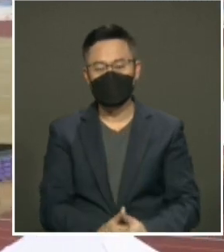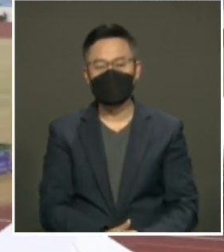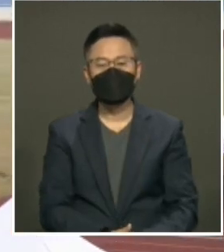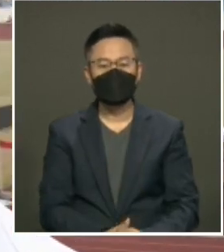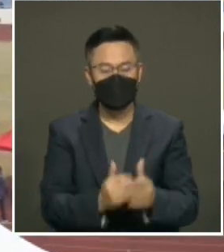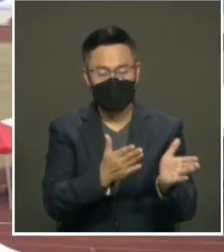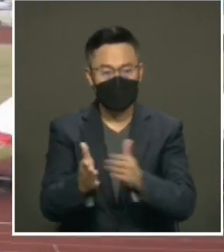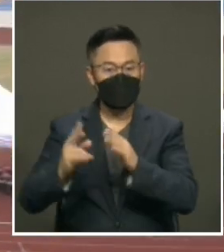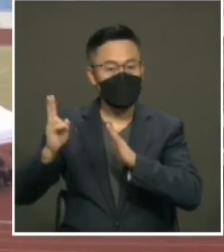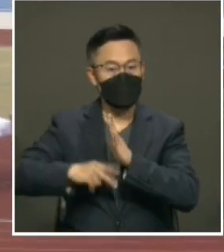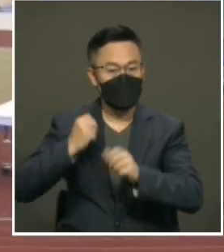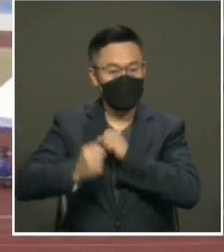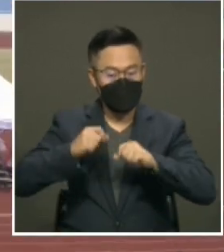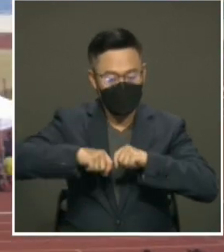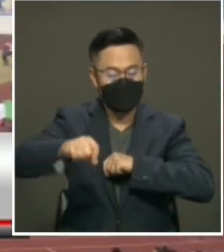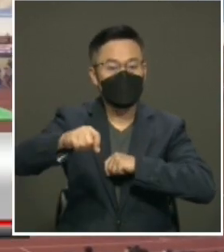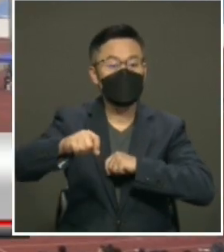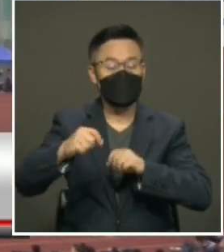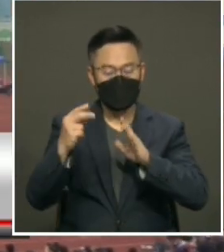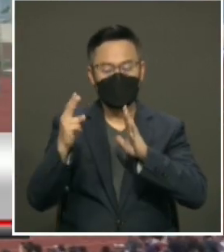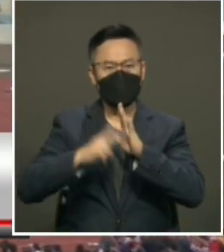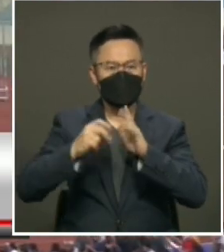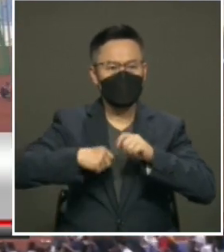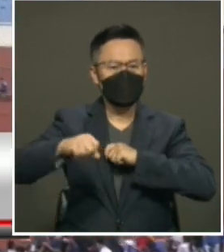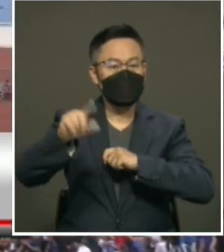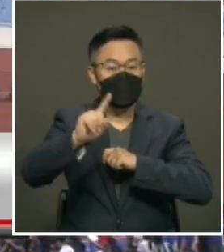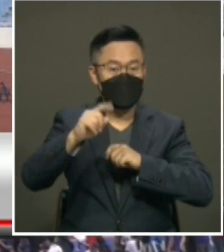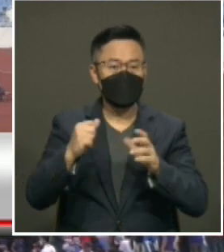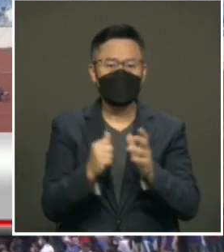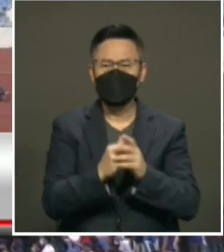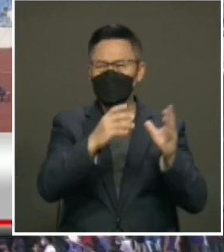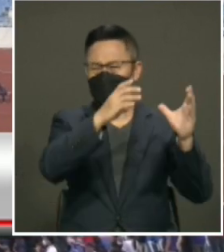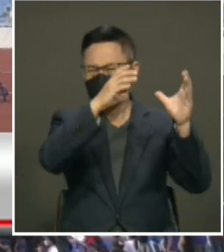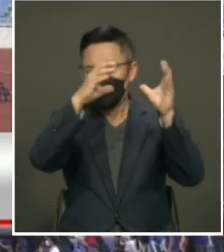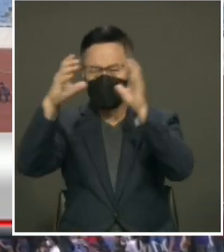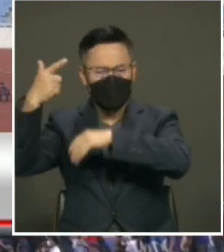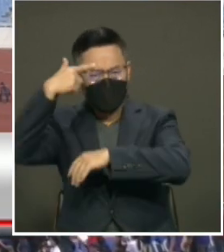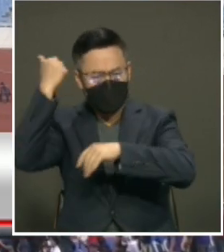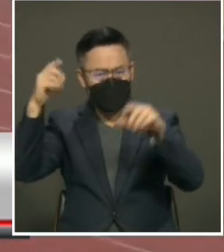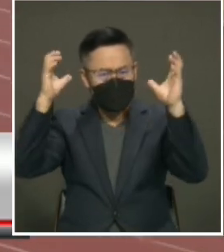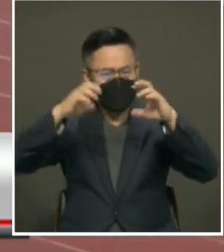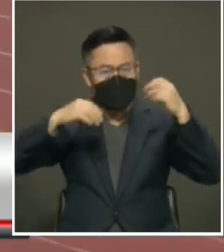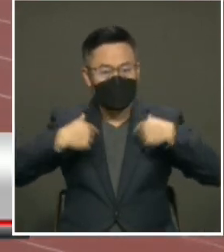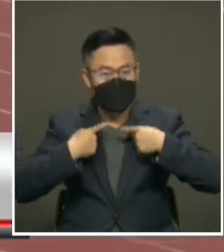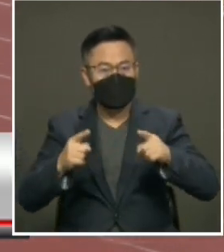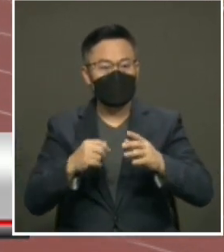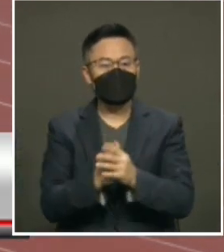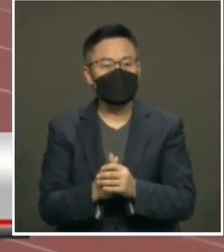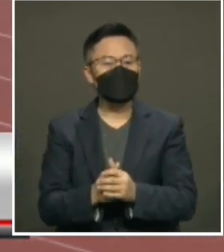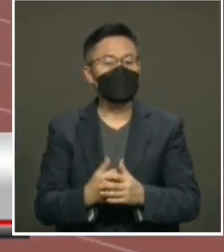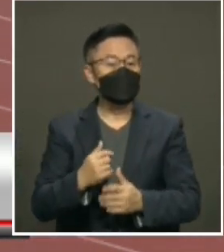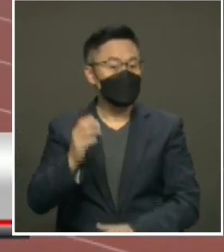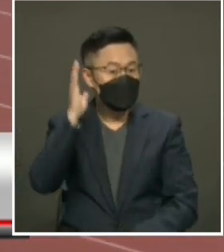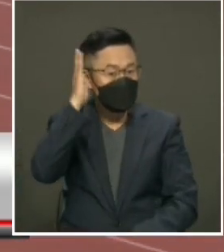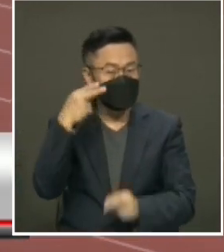ไปปิดท้ายกันที่กรีธาที่มีดิงสเตเดียมบรรยากาศปกคลุมไปด้วยเมฆและมีฝนโปรยปรายลงมาแต่ก็ไม่อาจจะทำอะไรเทพบิลภูริพ